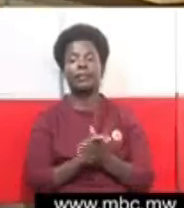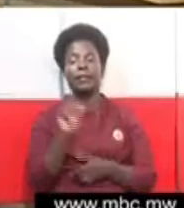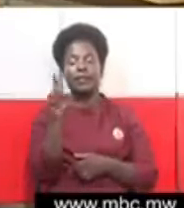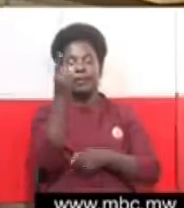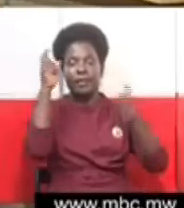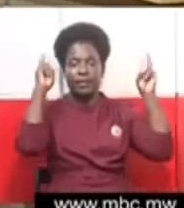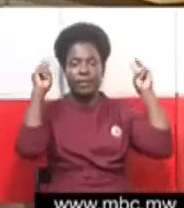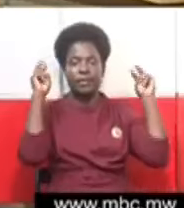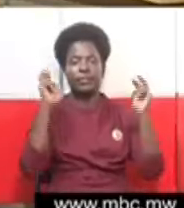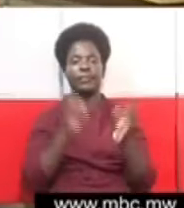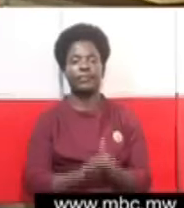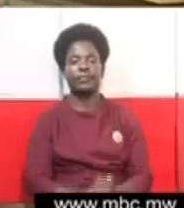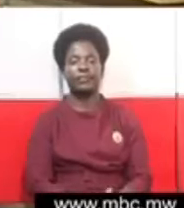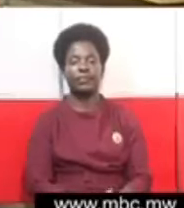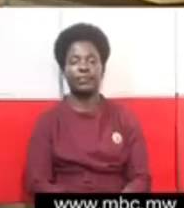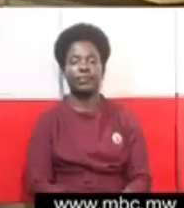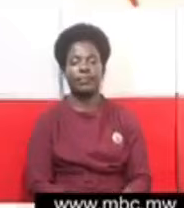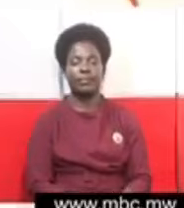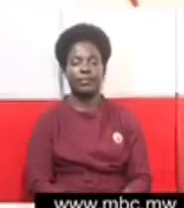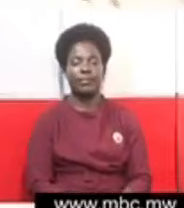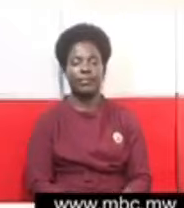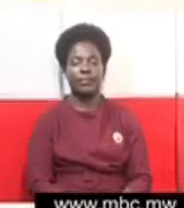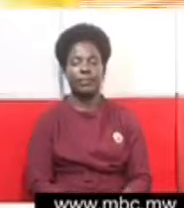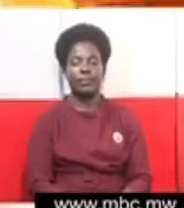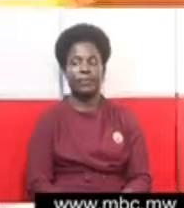Koma poyamba na imidu yake.